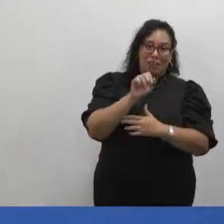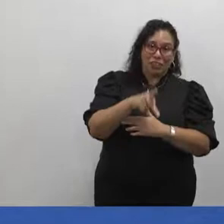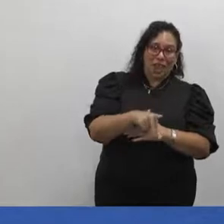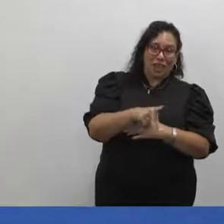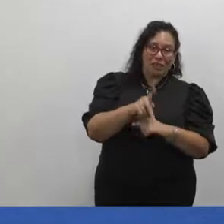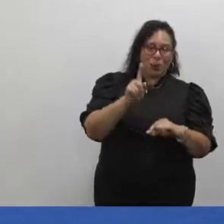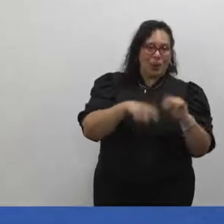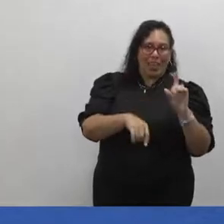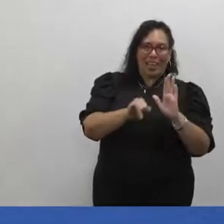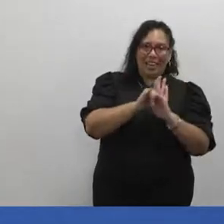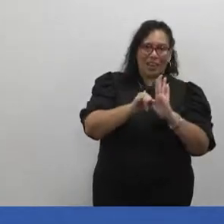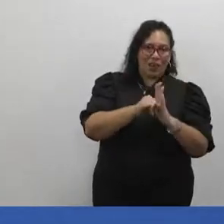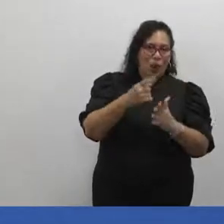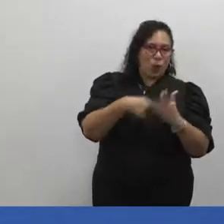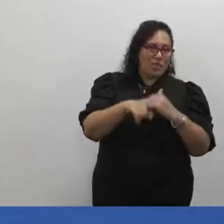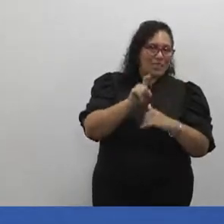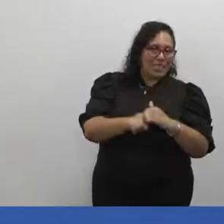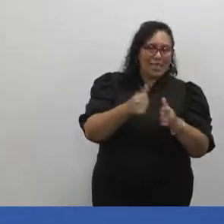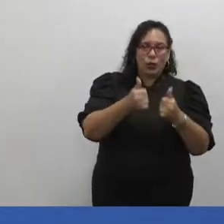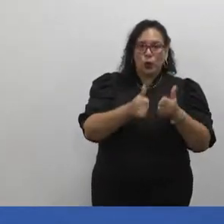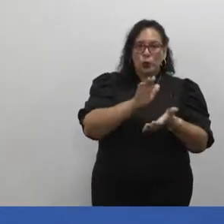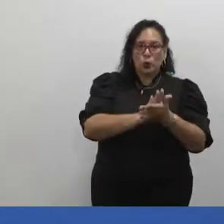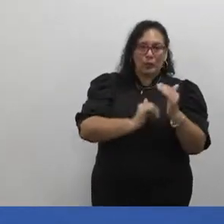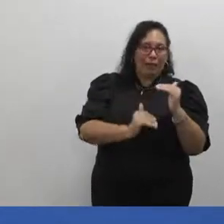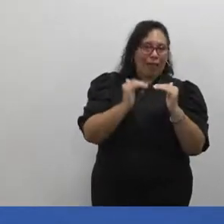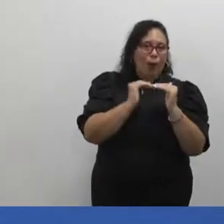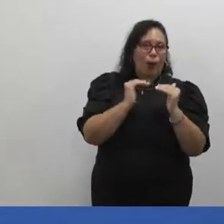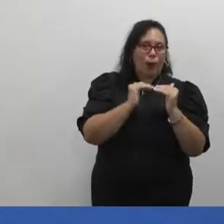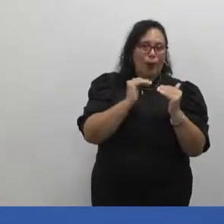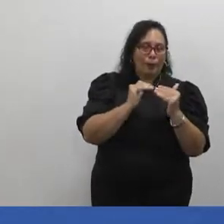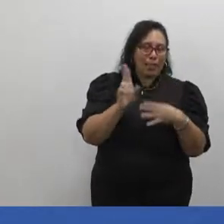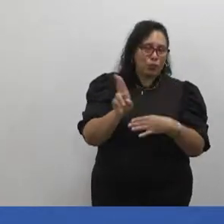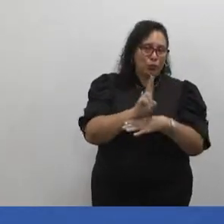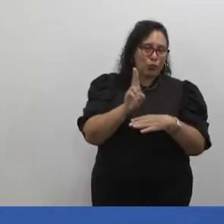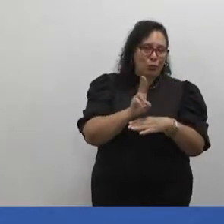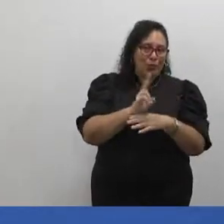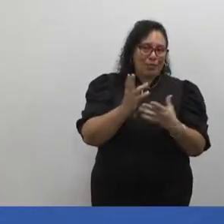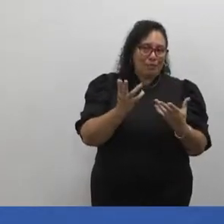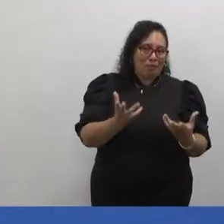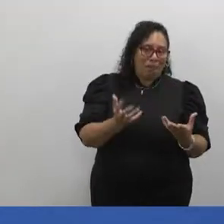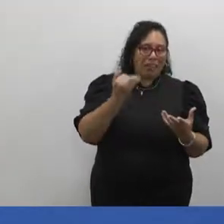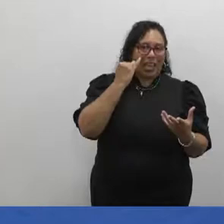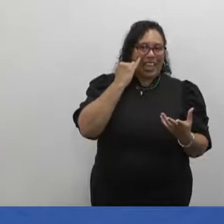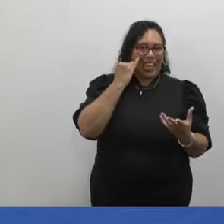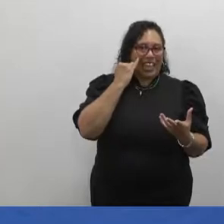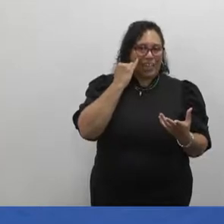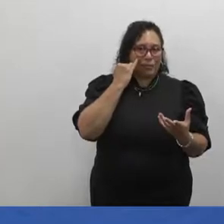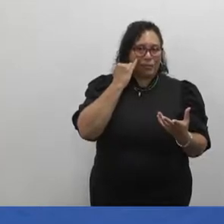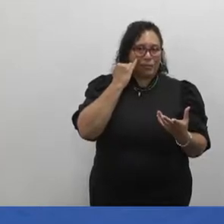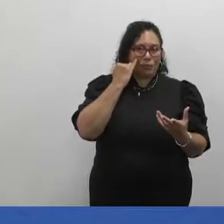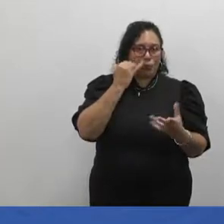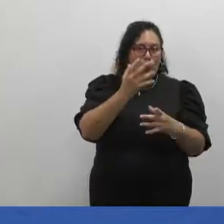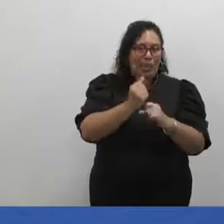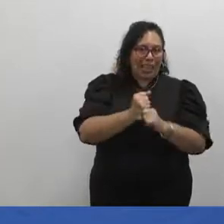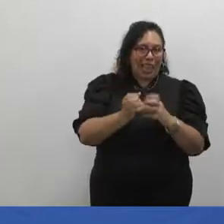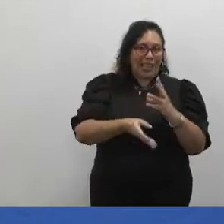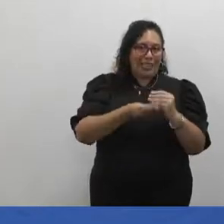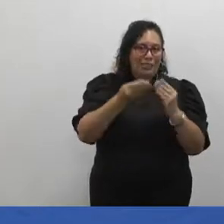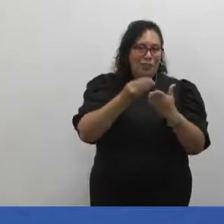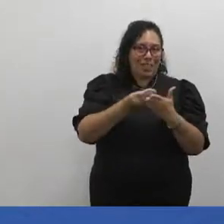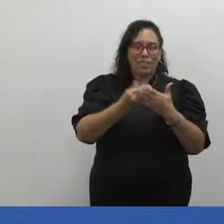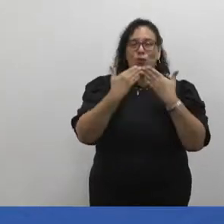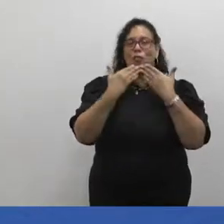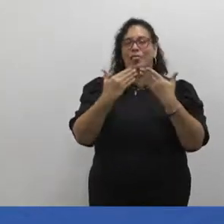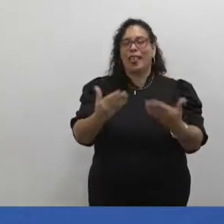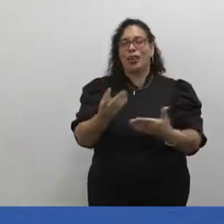thưa sang song kia thay vận tải nữ về để dùng một toàn miền nam master plan nâng tí cứ